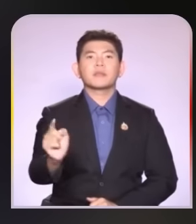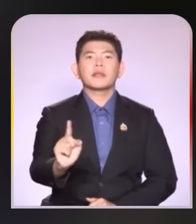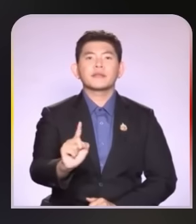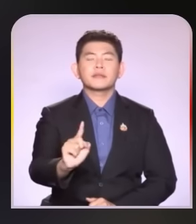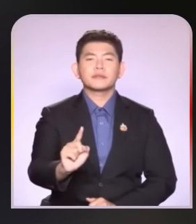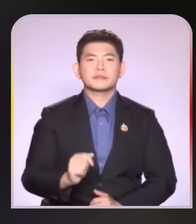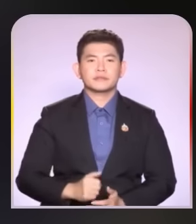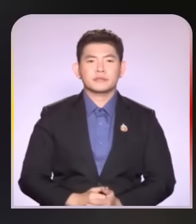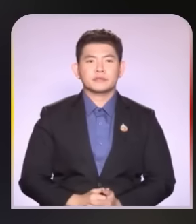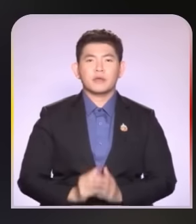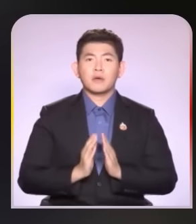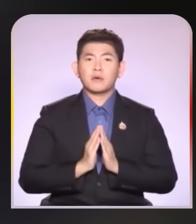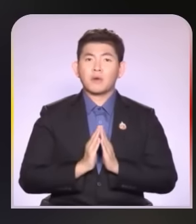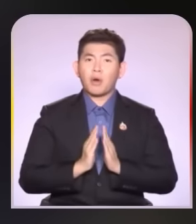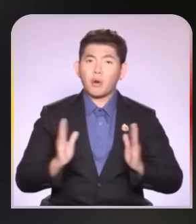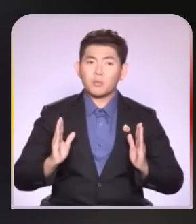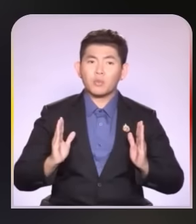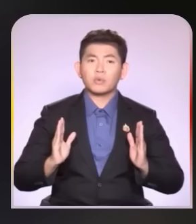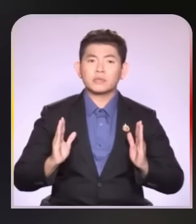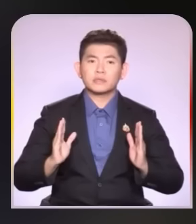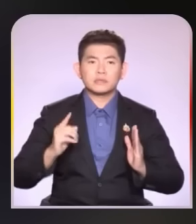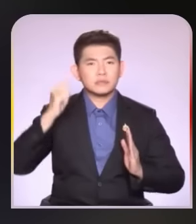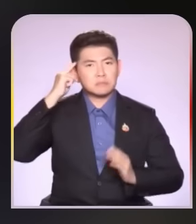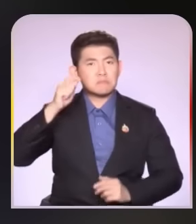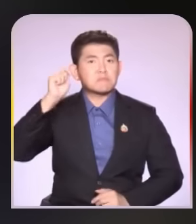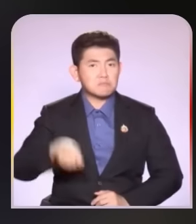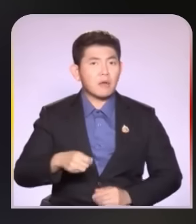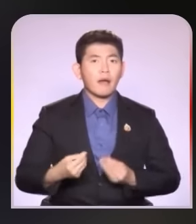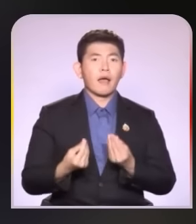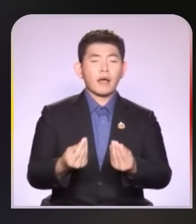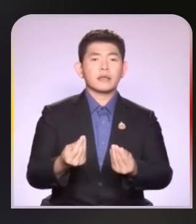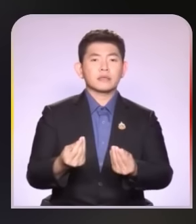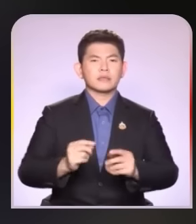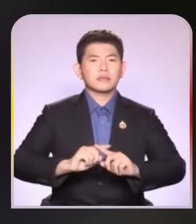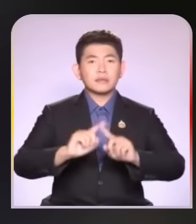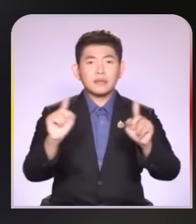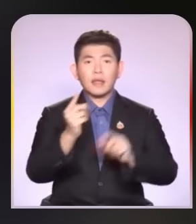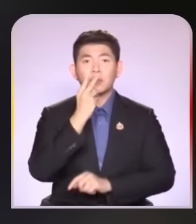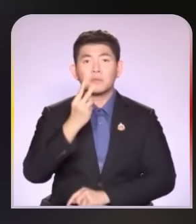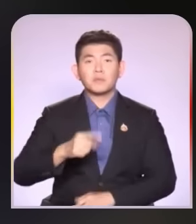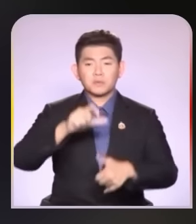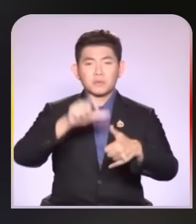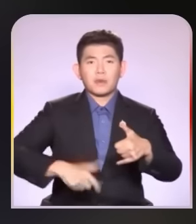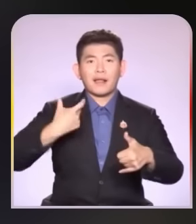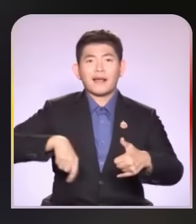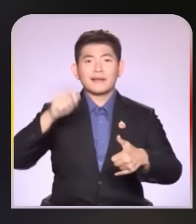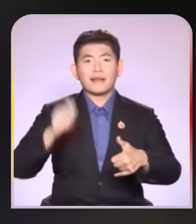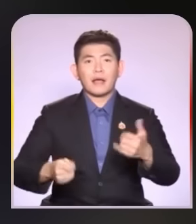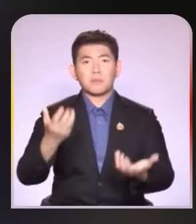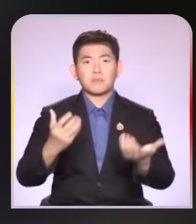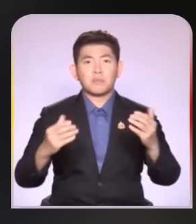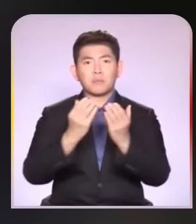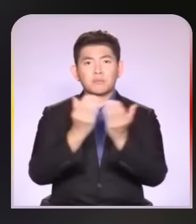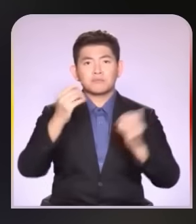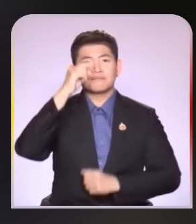นต้องขอบคุณที่ได้ตัดสินไปอนิจจาตุลาการรัฐนูนไท